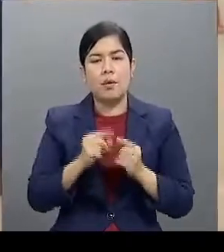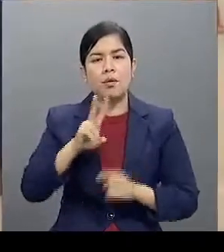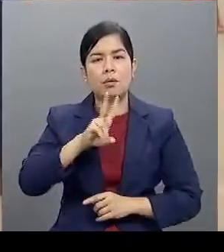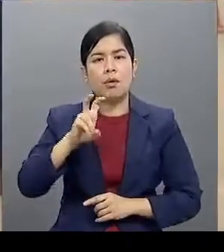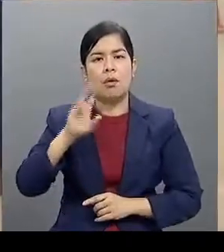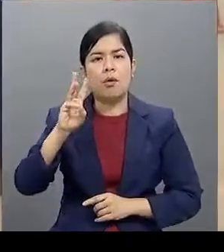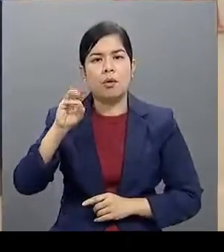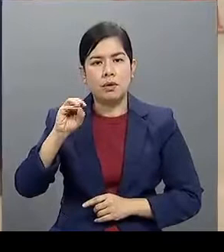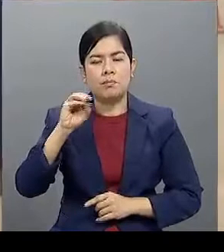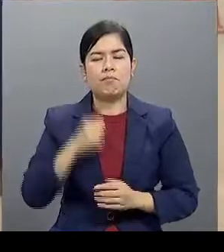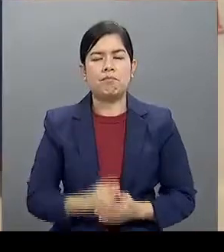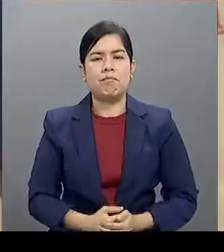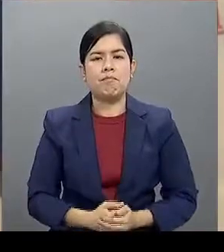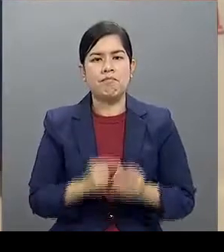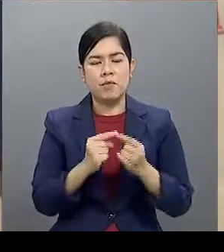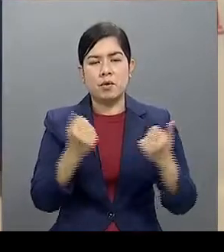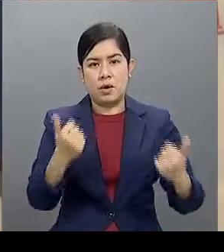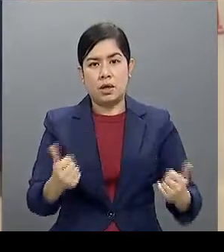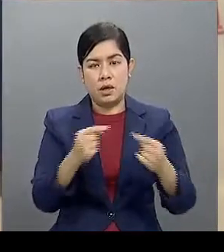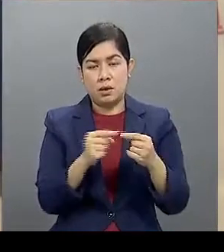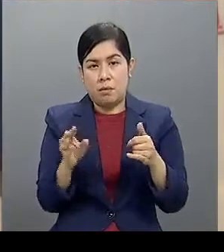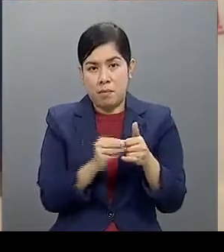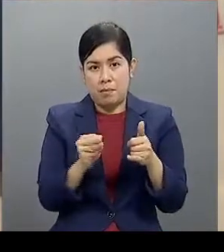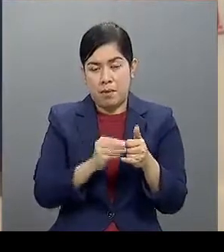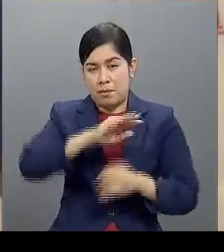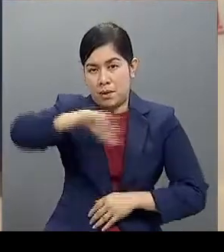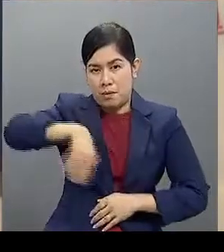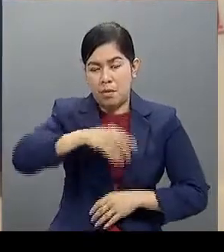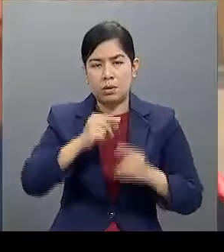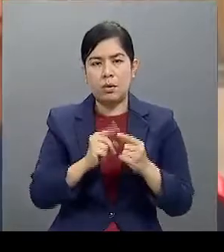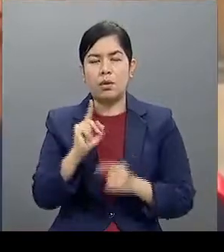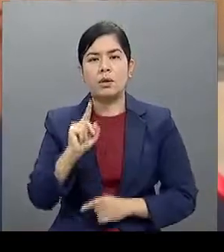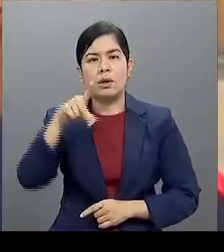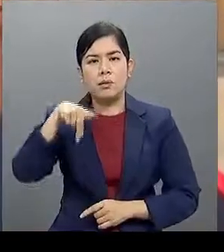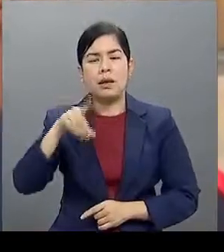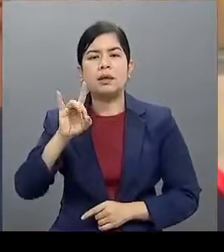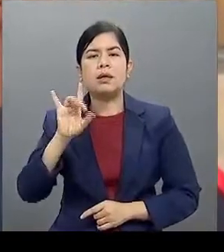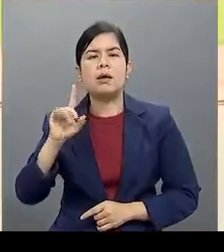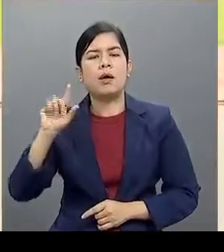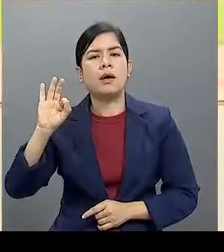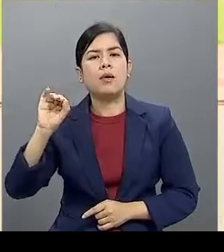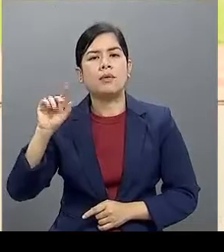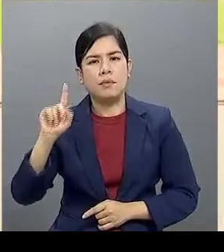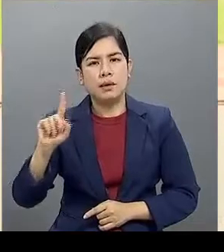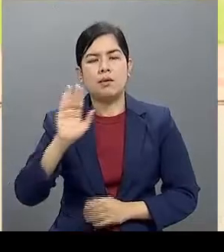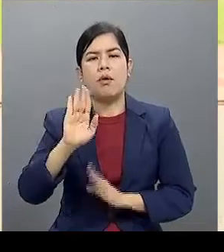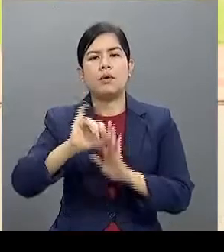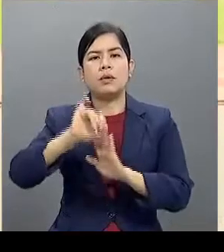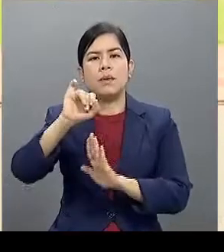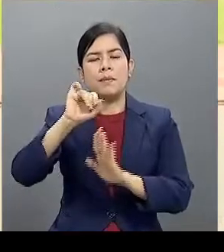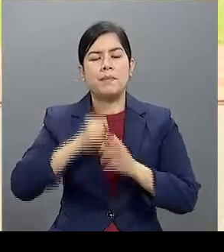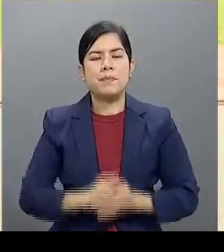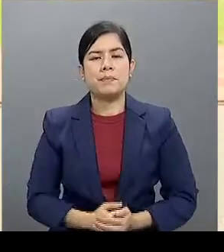ำให้ยอดสะสมอยู่ที่1,191 คนนะครับขณะที่บรรยากาศด้านหลังของผมน